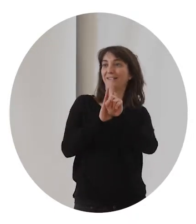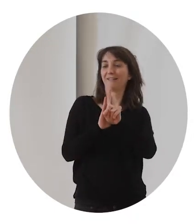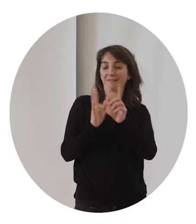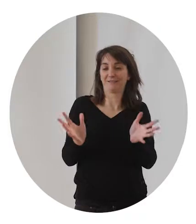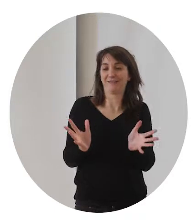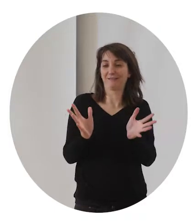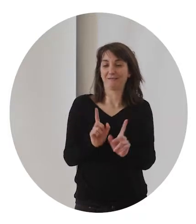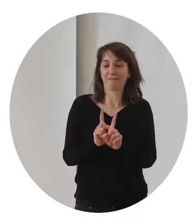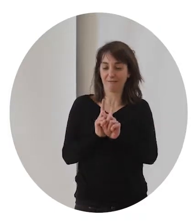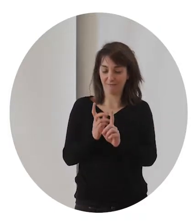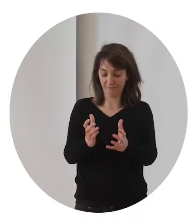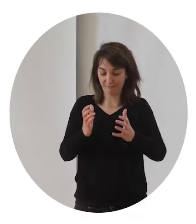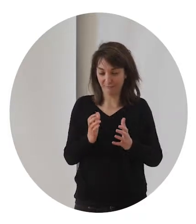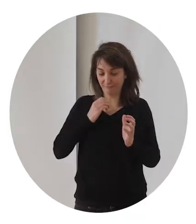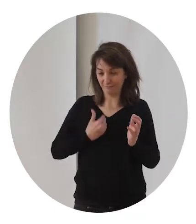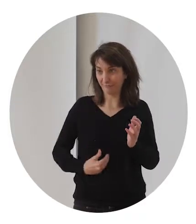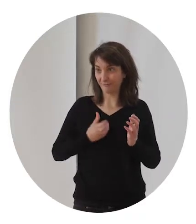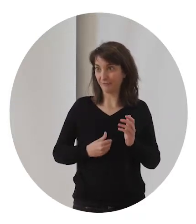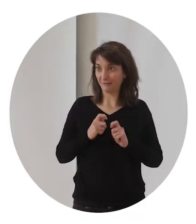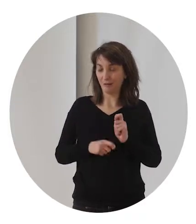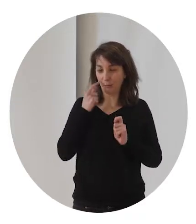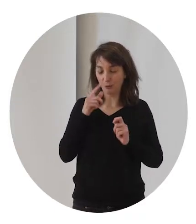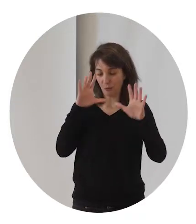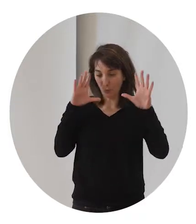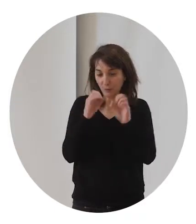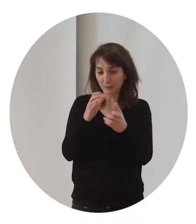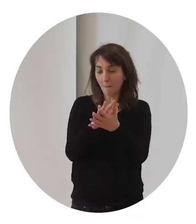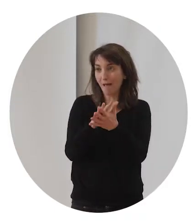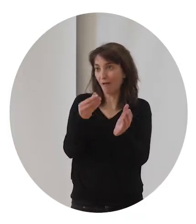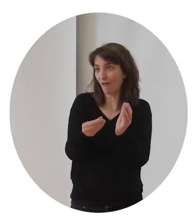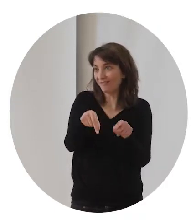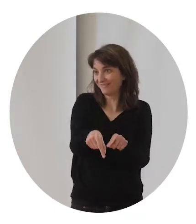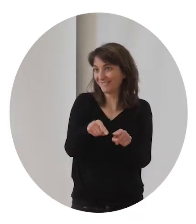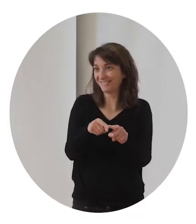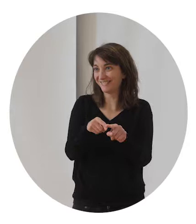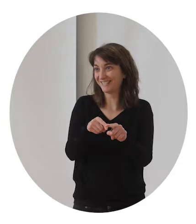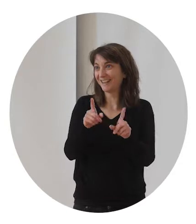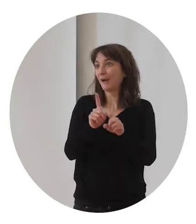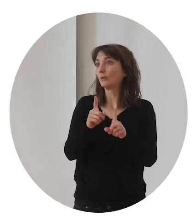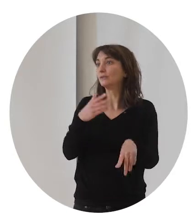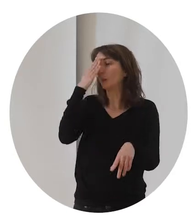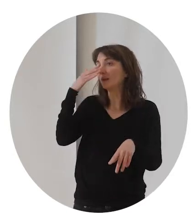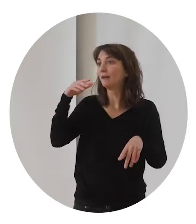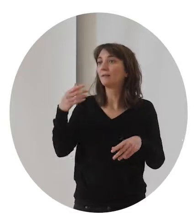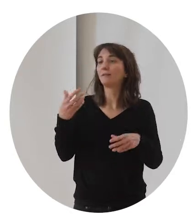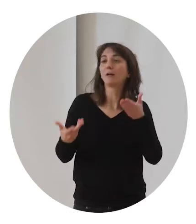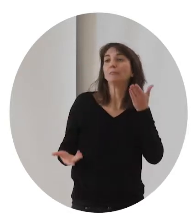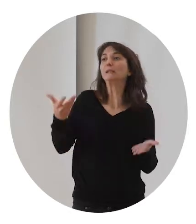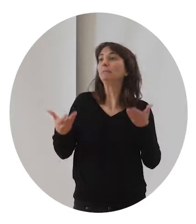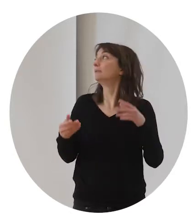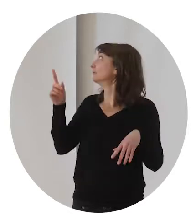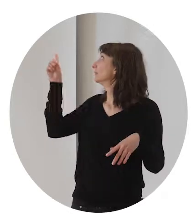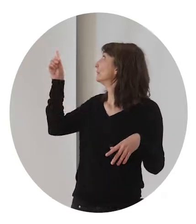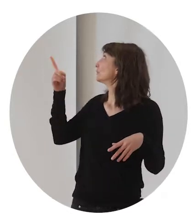est soutenu, il peut enfin s'intéresser à ce qu'il fait avec ses mains. Il y a la bascule que tout le monde connaît,